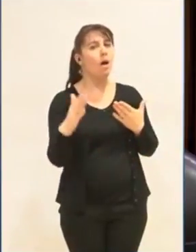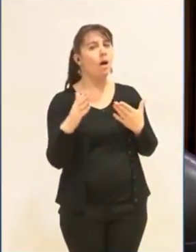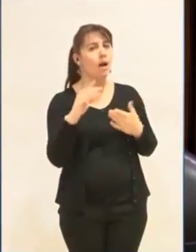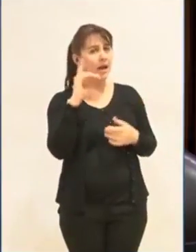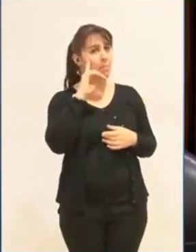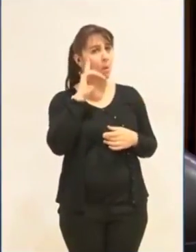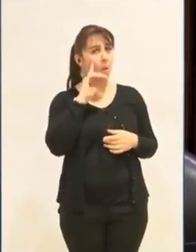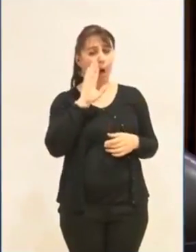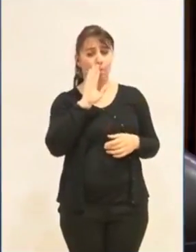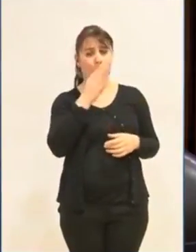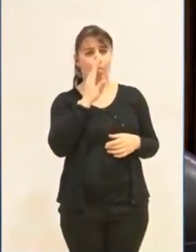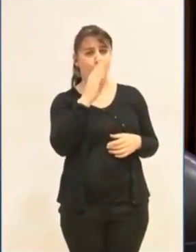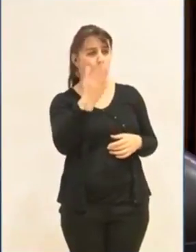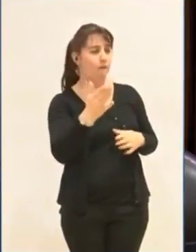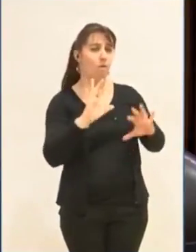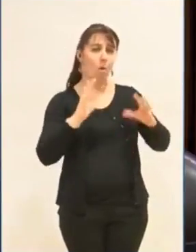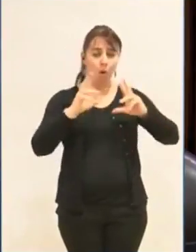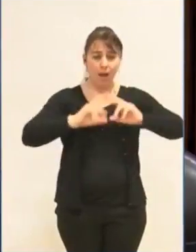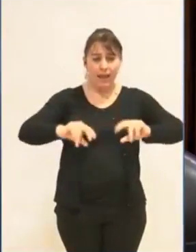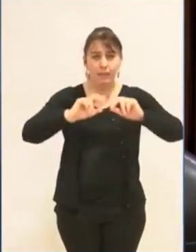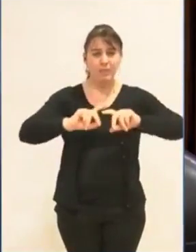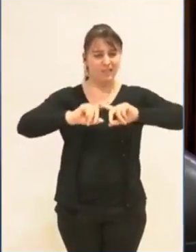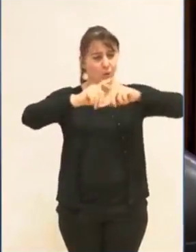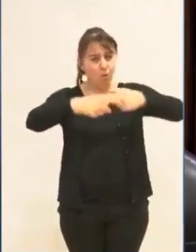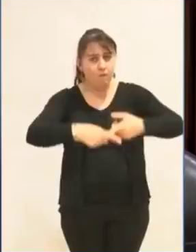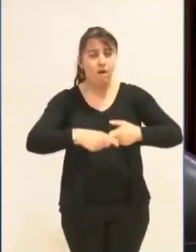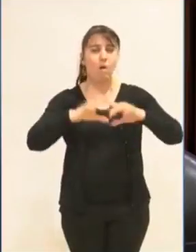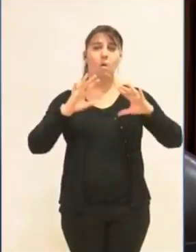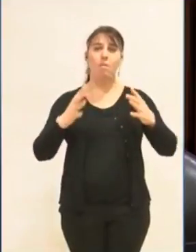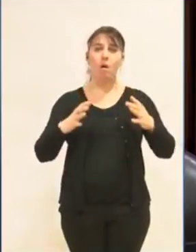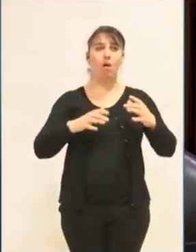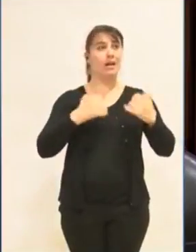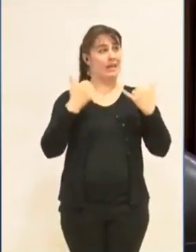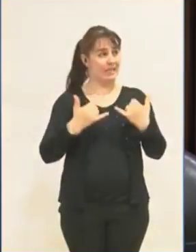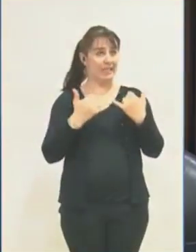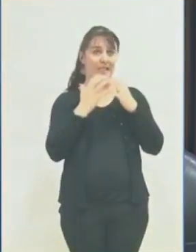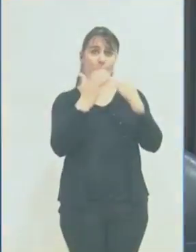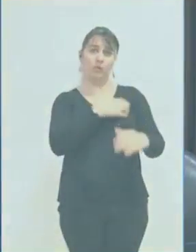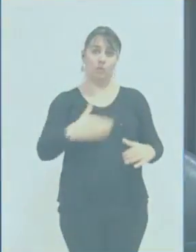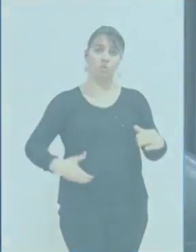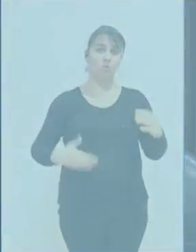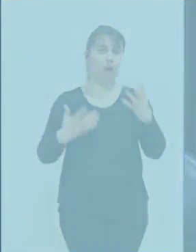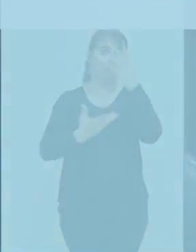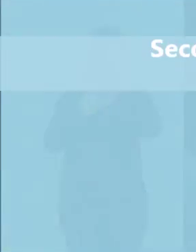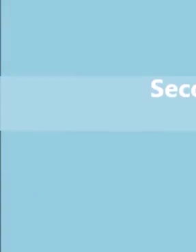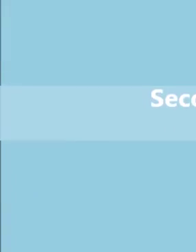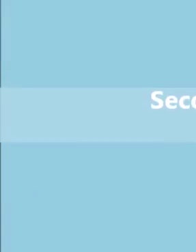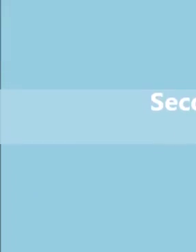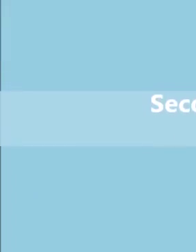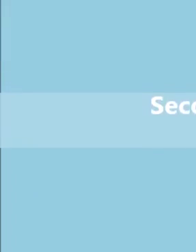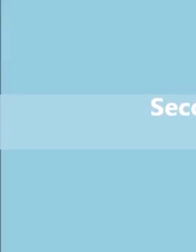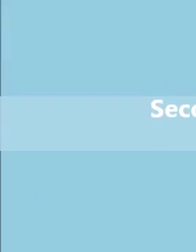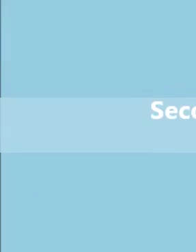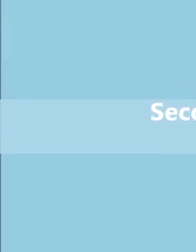pouvez le faire comprendre ou tenter de le faire comprendre, non seulement dans cette salle, mais au-delà.